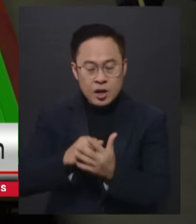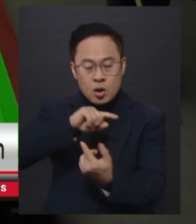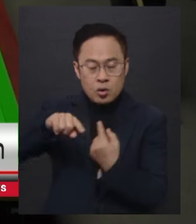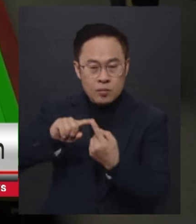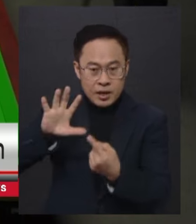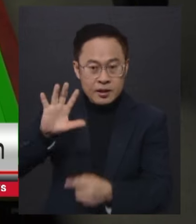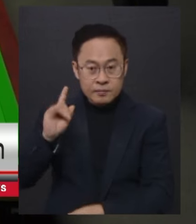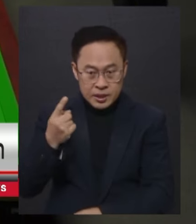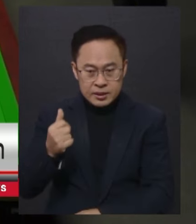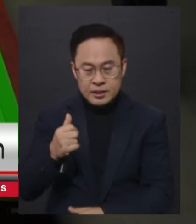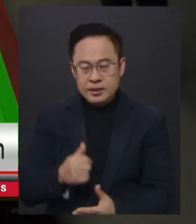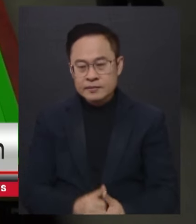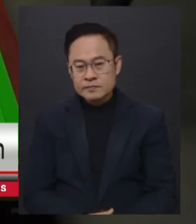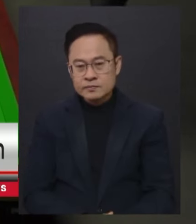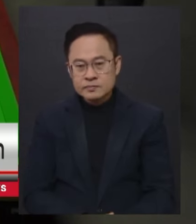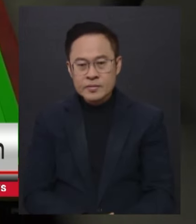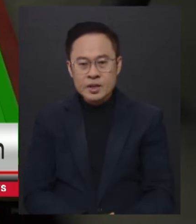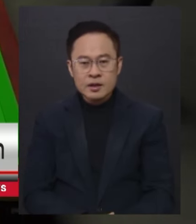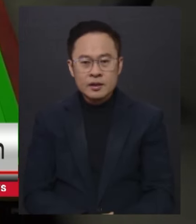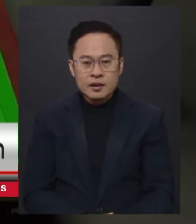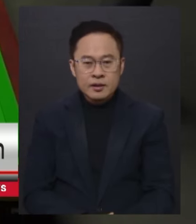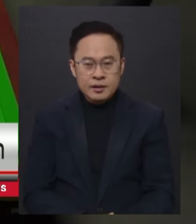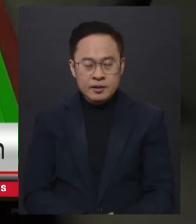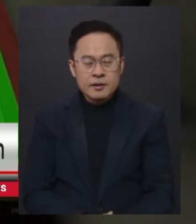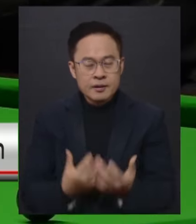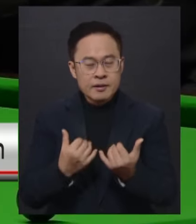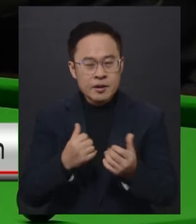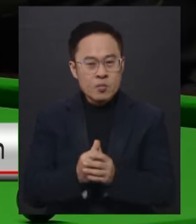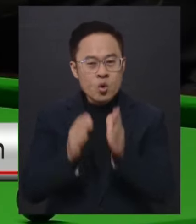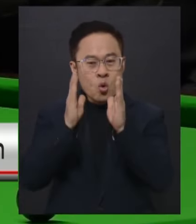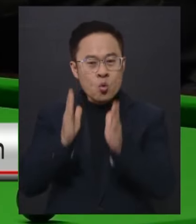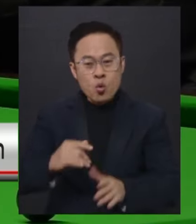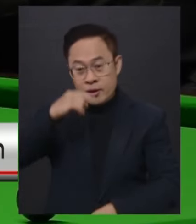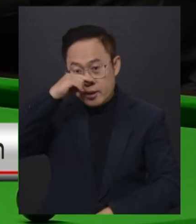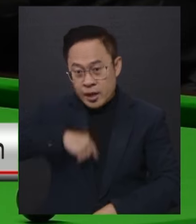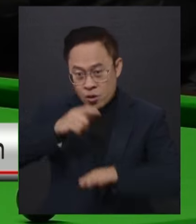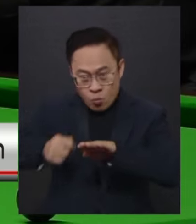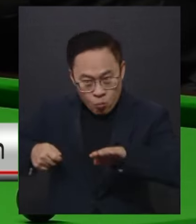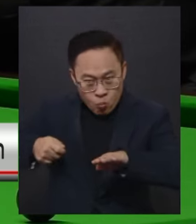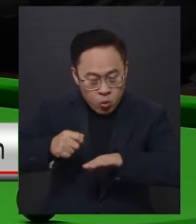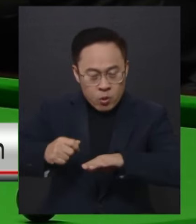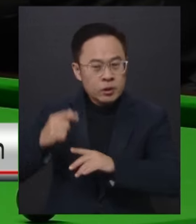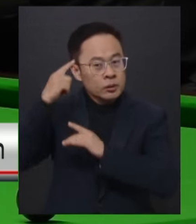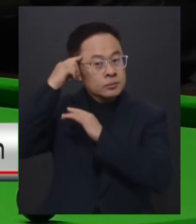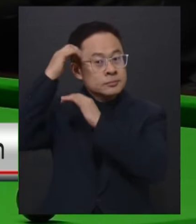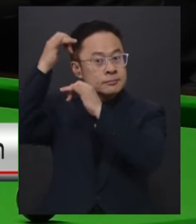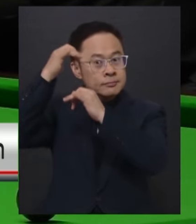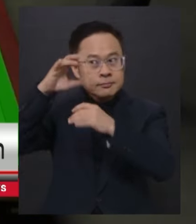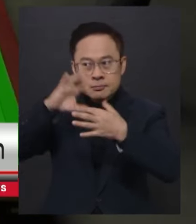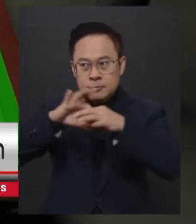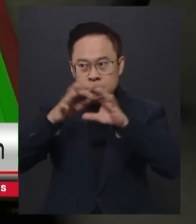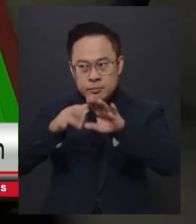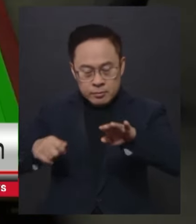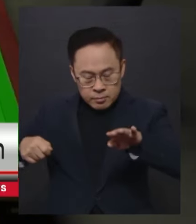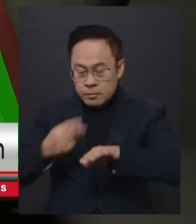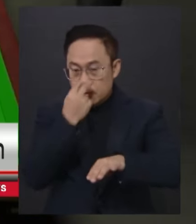Crucible Theater ทันทีนะครับ ก็ถือว่าเป็นนักสนุกเกอร์ที่เป็นความหวังของแฟนๆกีฬาชาวไ